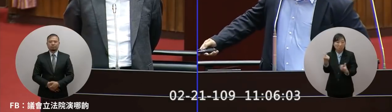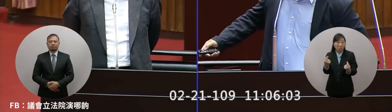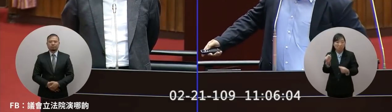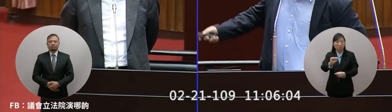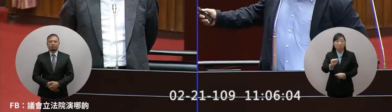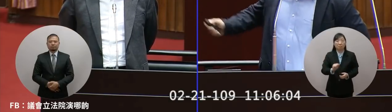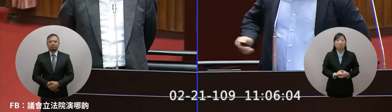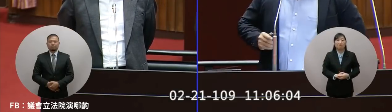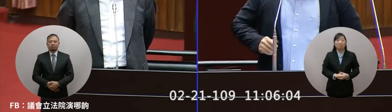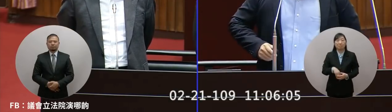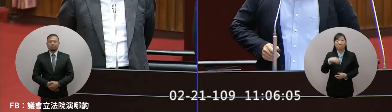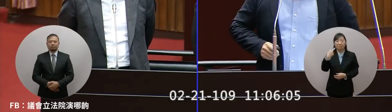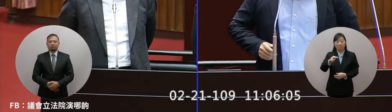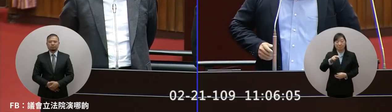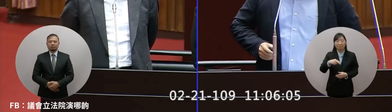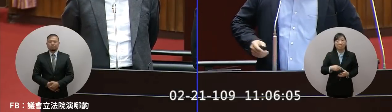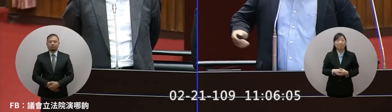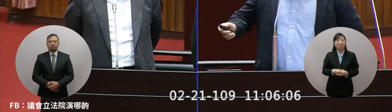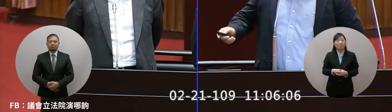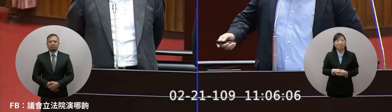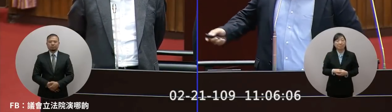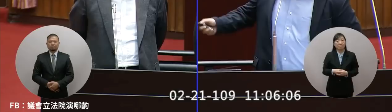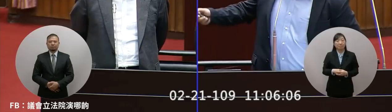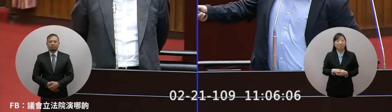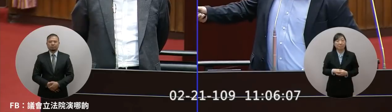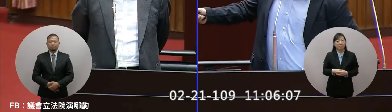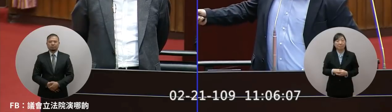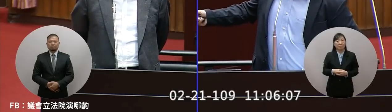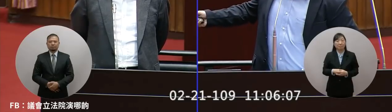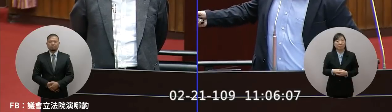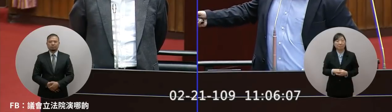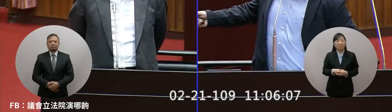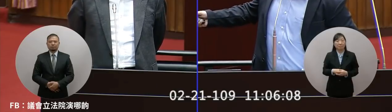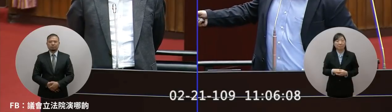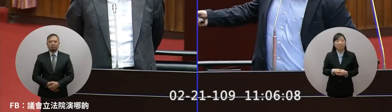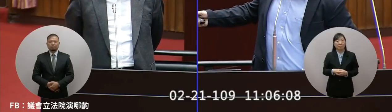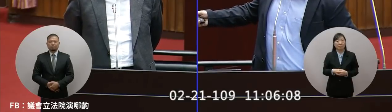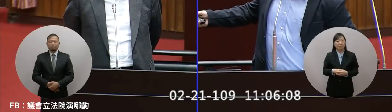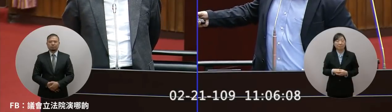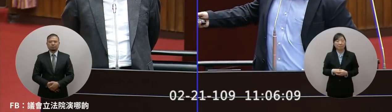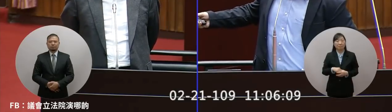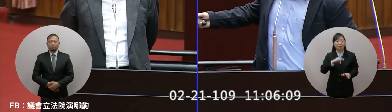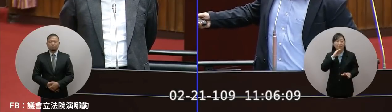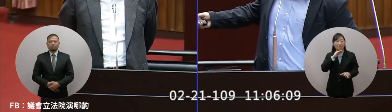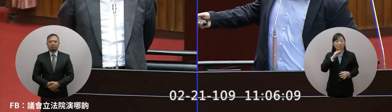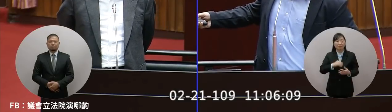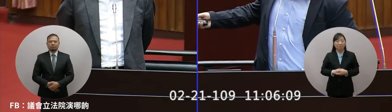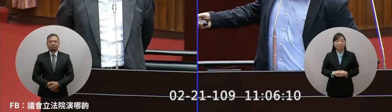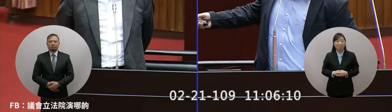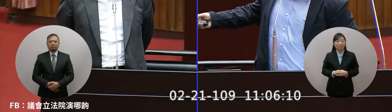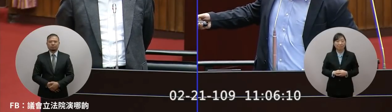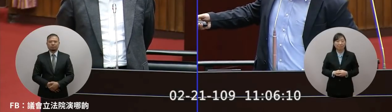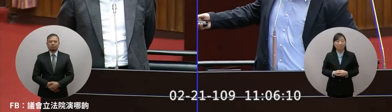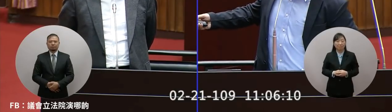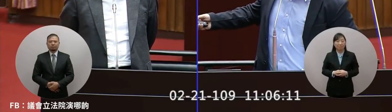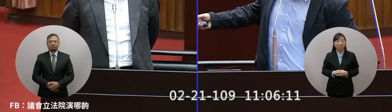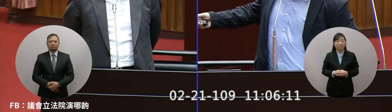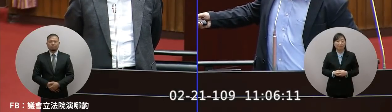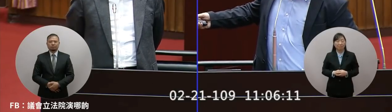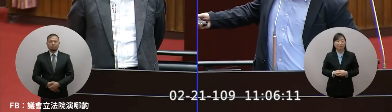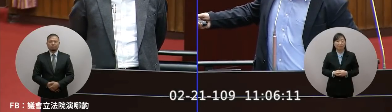说要讨论的一件事情，就是说。这个， 哎，等一下，等一下，